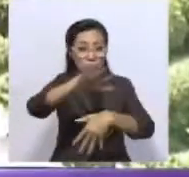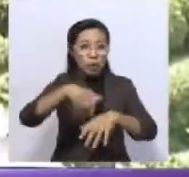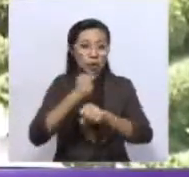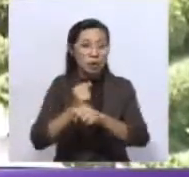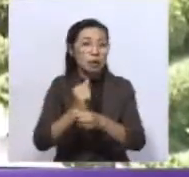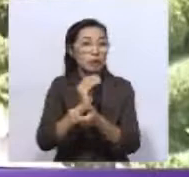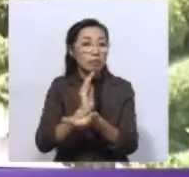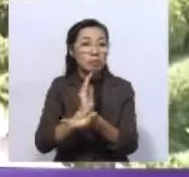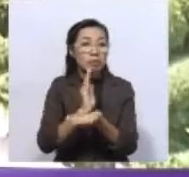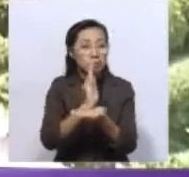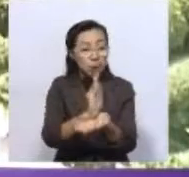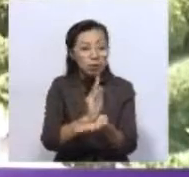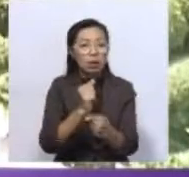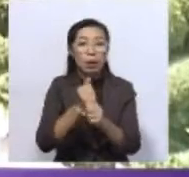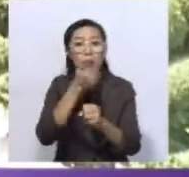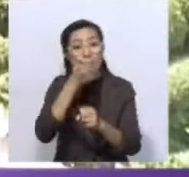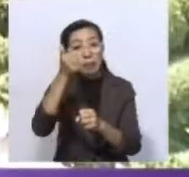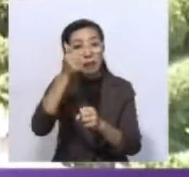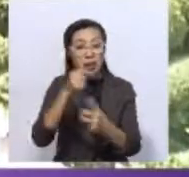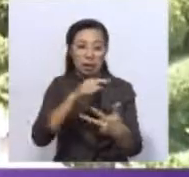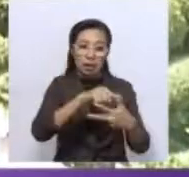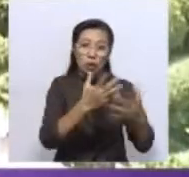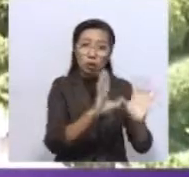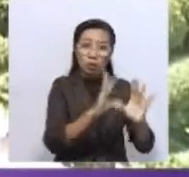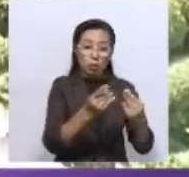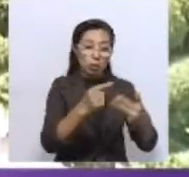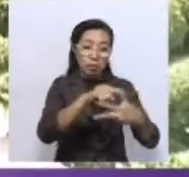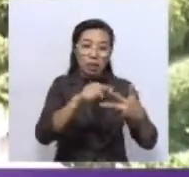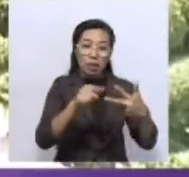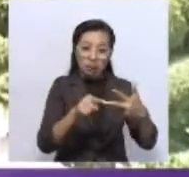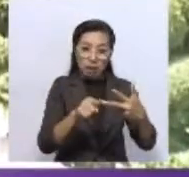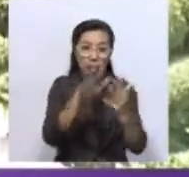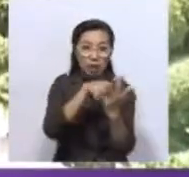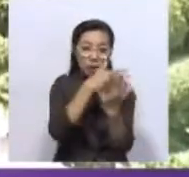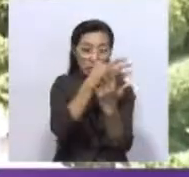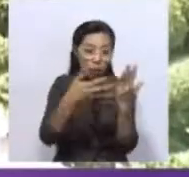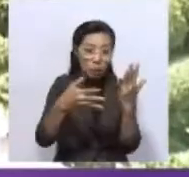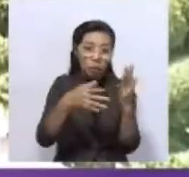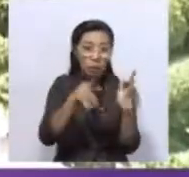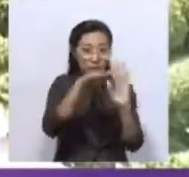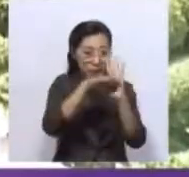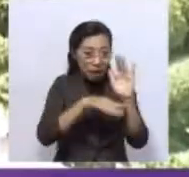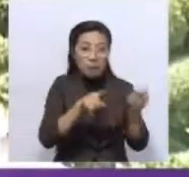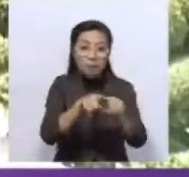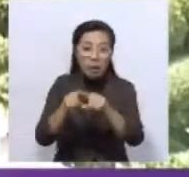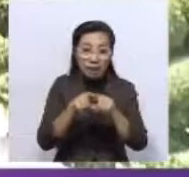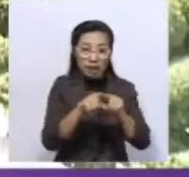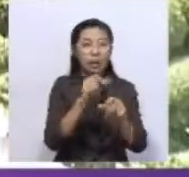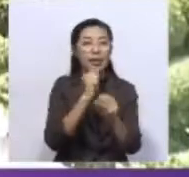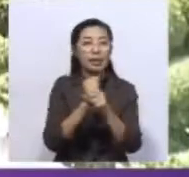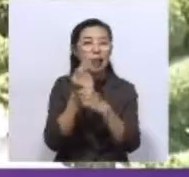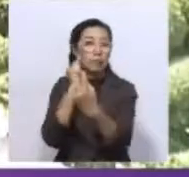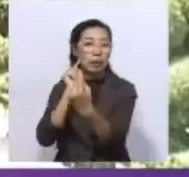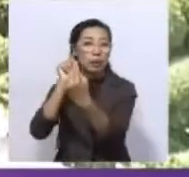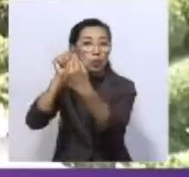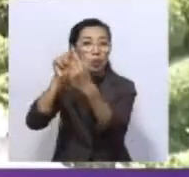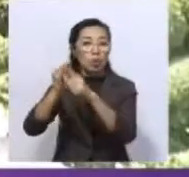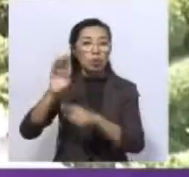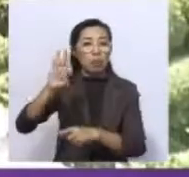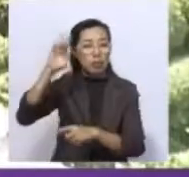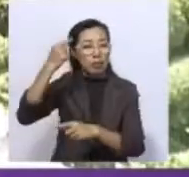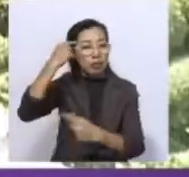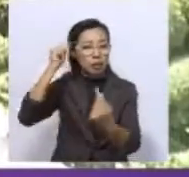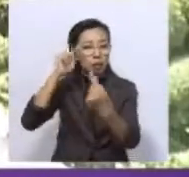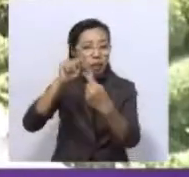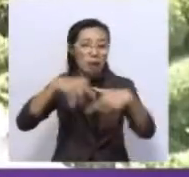คมซึ่งร่วมกัน3ชมรมนี้เป็นนโยบายที่สอดคล้องกันทำให้นโยบายของบริษัทที่จะเน้นนั่งให้คนทำความดี